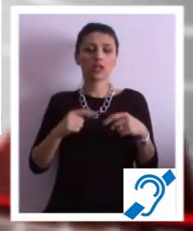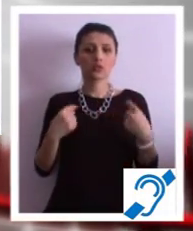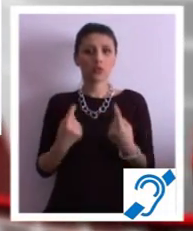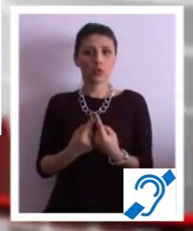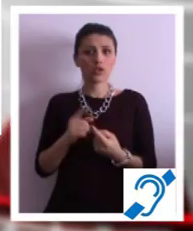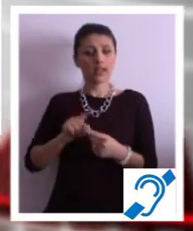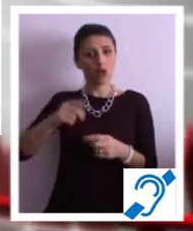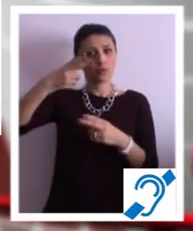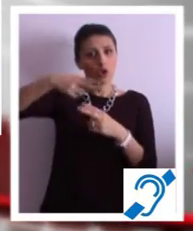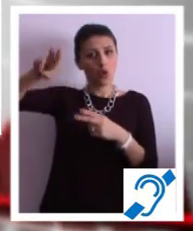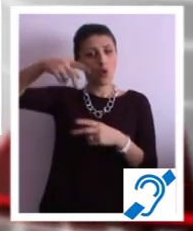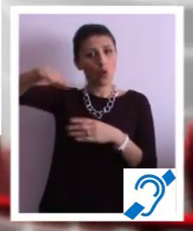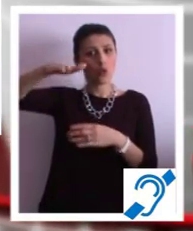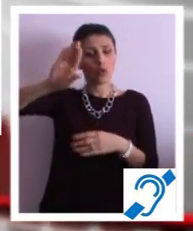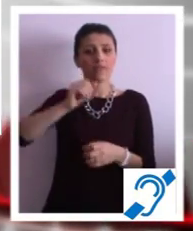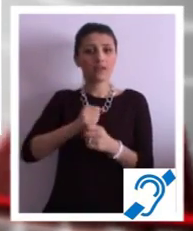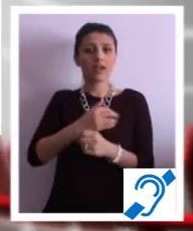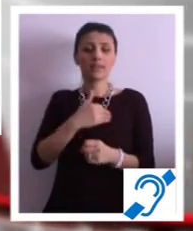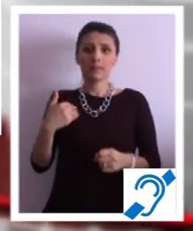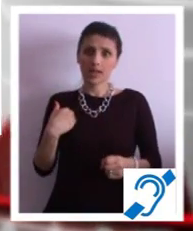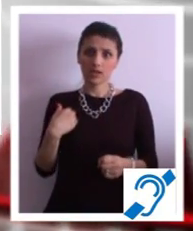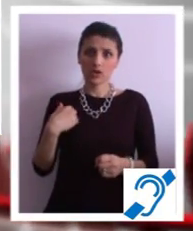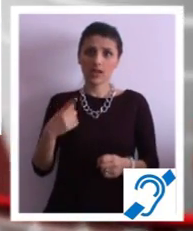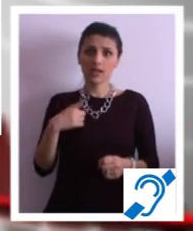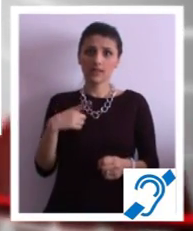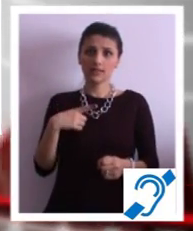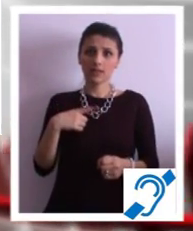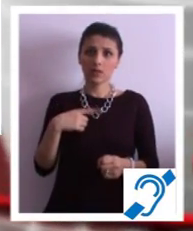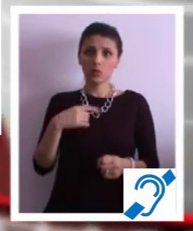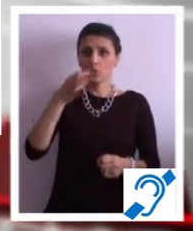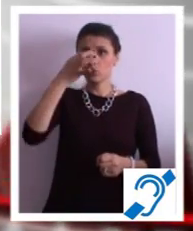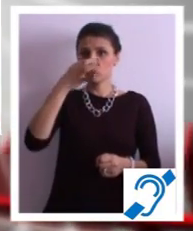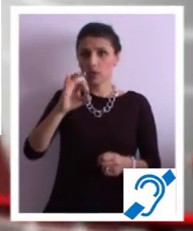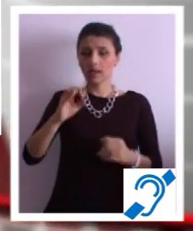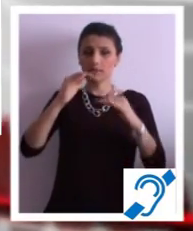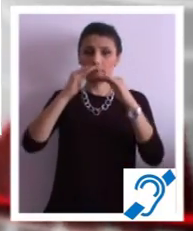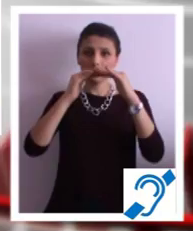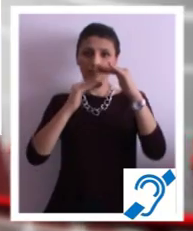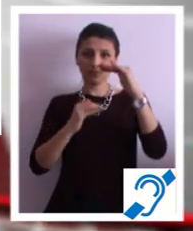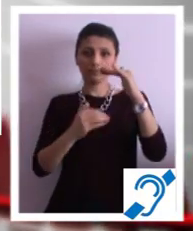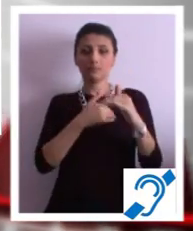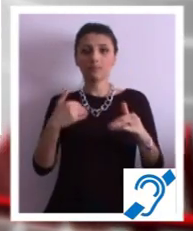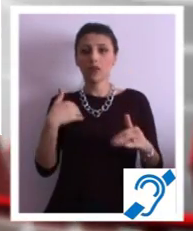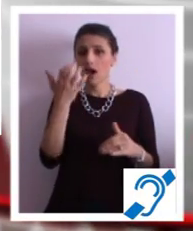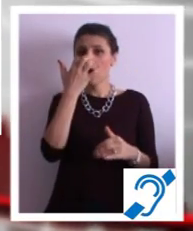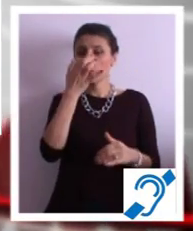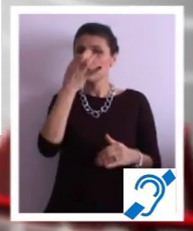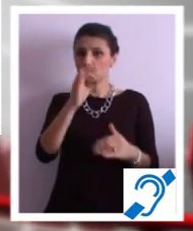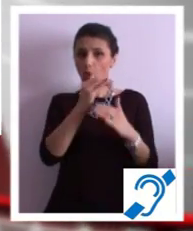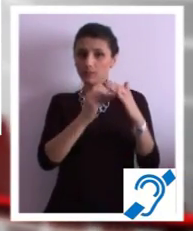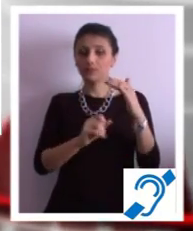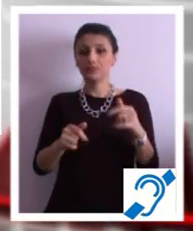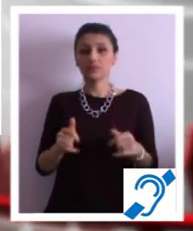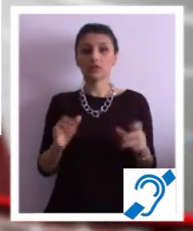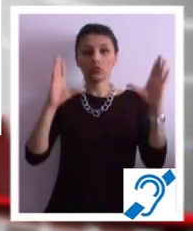nostru. De acum încolo, valorile termice vor fi în ușoară scădere, temperatura aerului va fi în ușoară scădere, astfel că